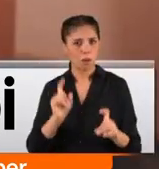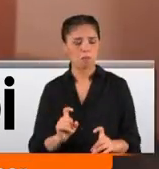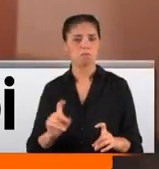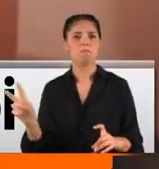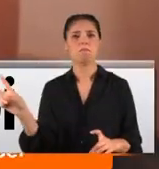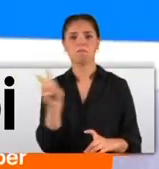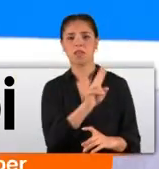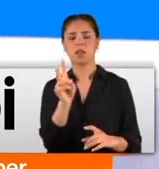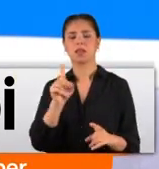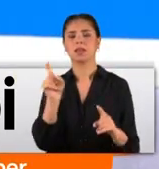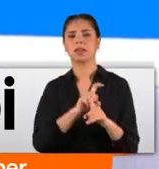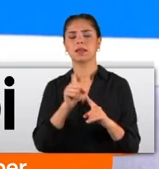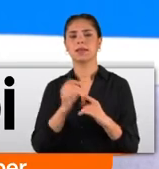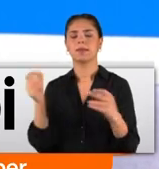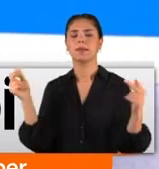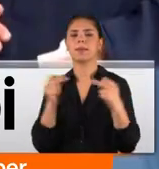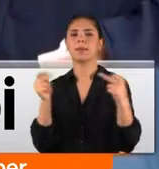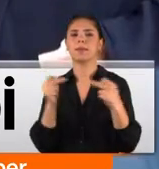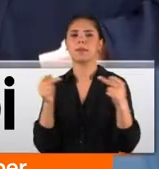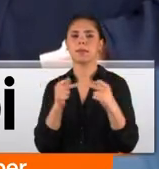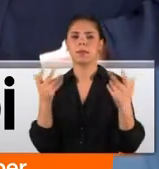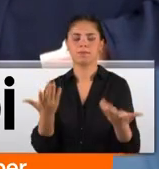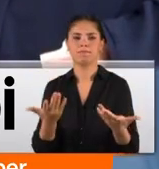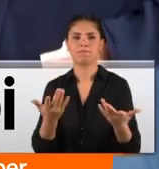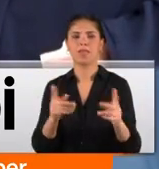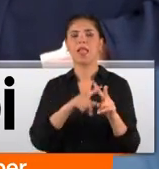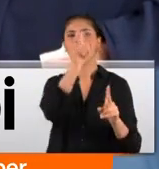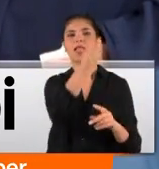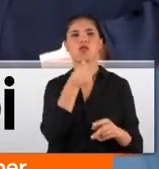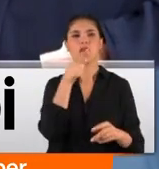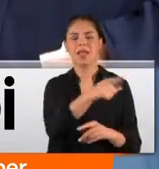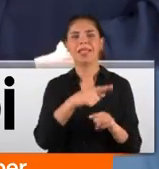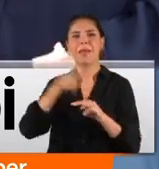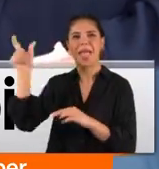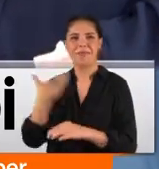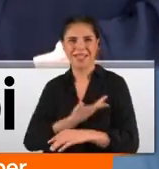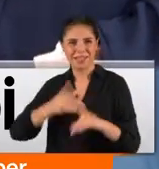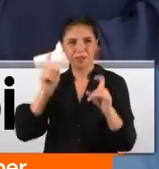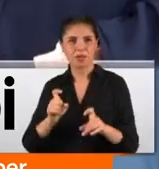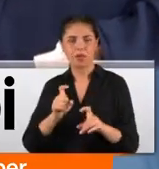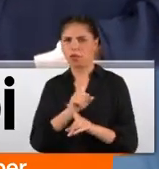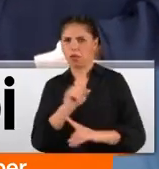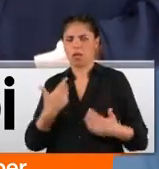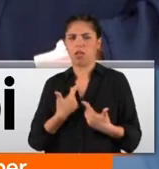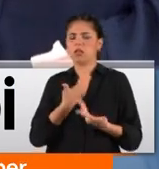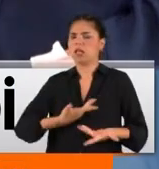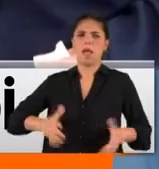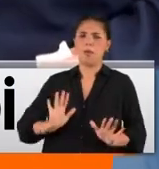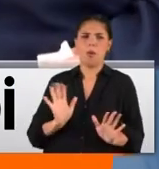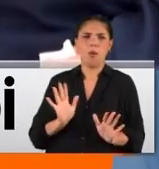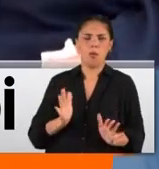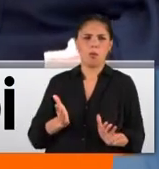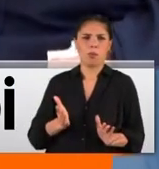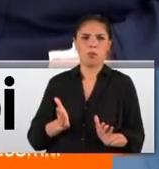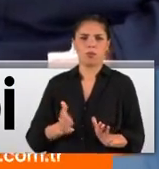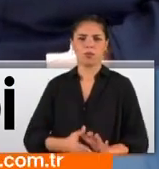İkili arasında tansiyon bir an olsun düşmedi. Necati Bey, siz Emine Hanım'ı seviyor musunuz? Hayır be. 40 yıllık